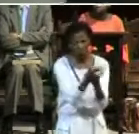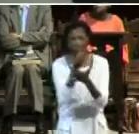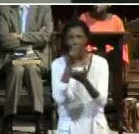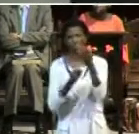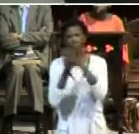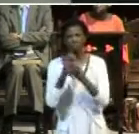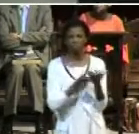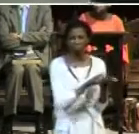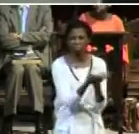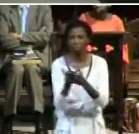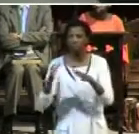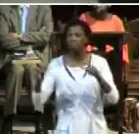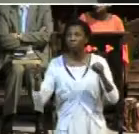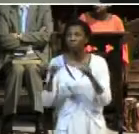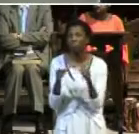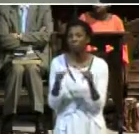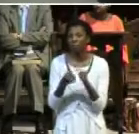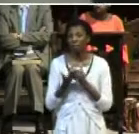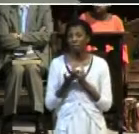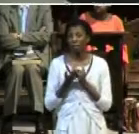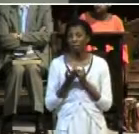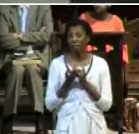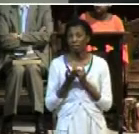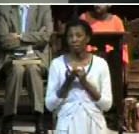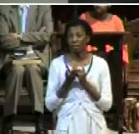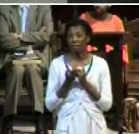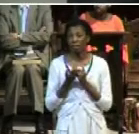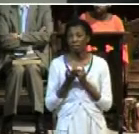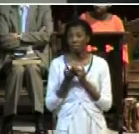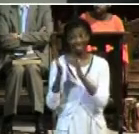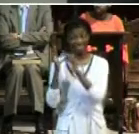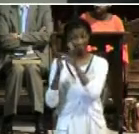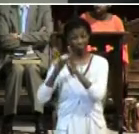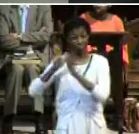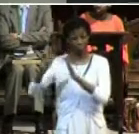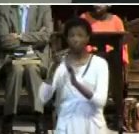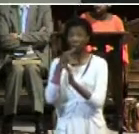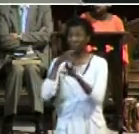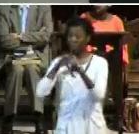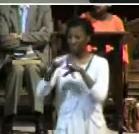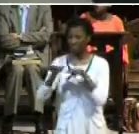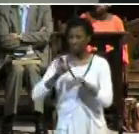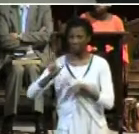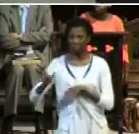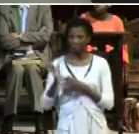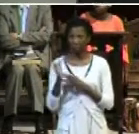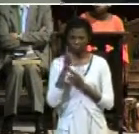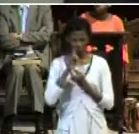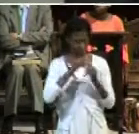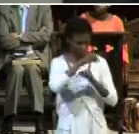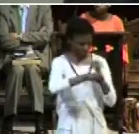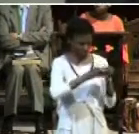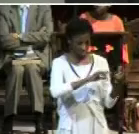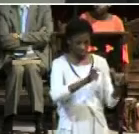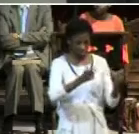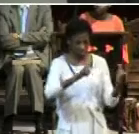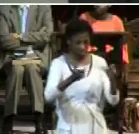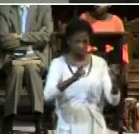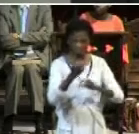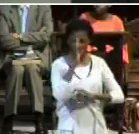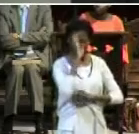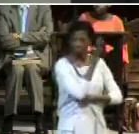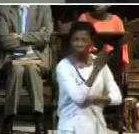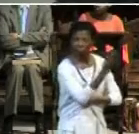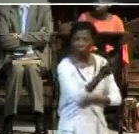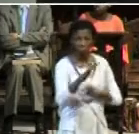a prise pour parler du Seigneur? Parce que dans ce monde qui bouge, comment faire? Et les choses